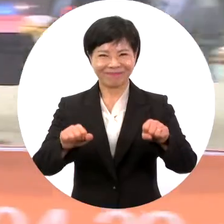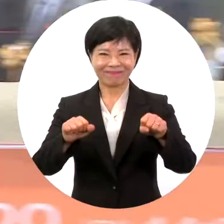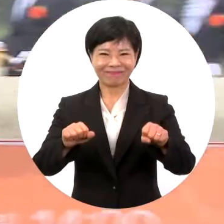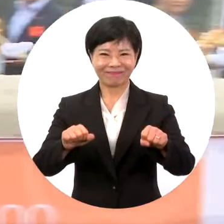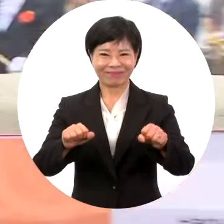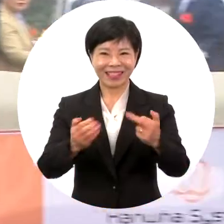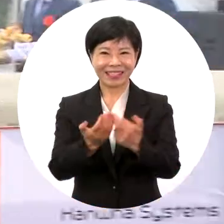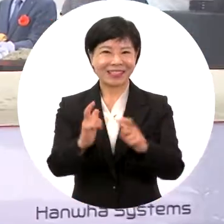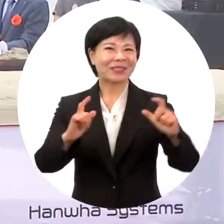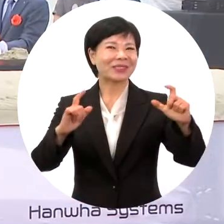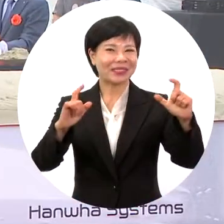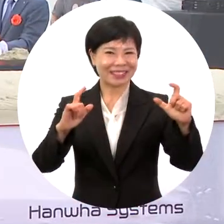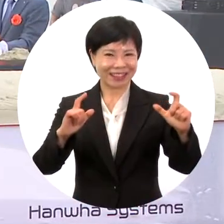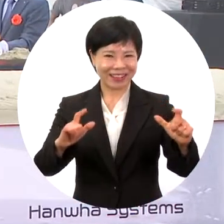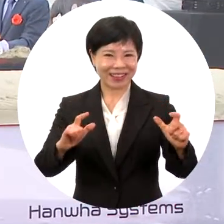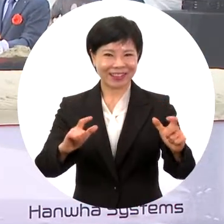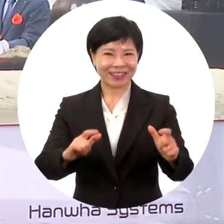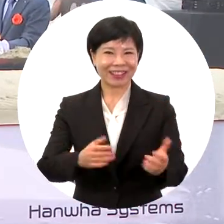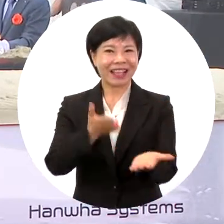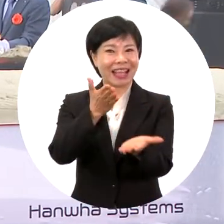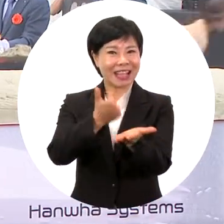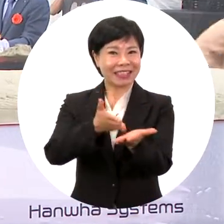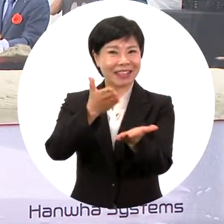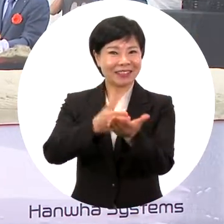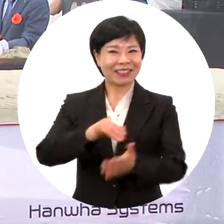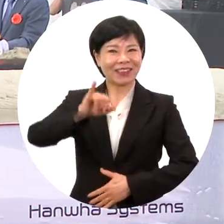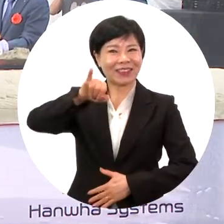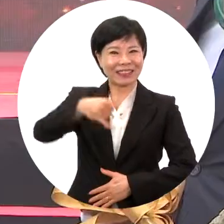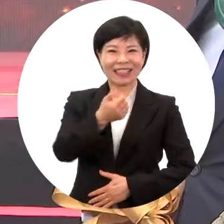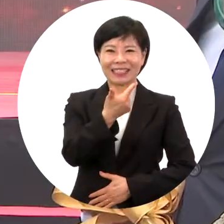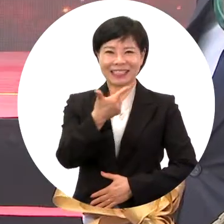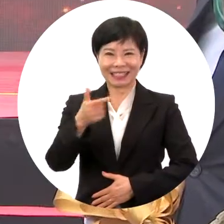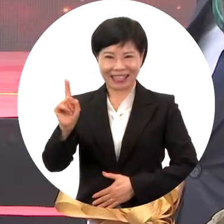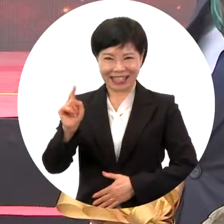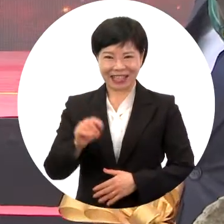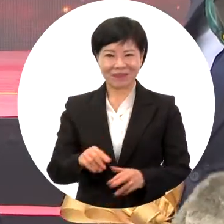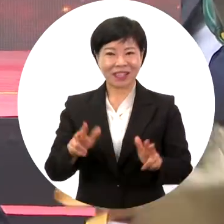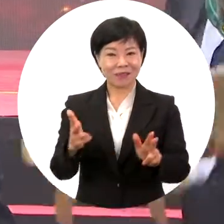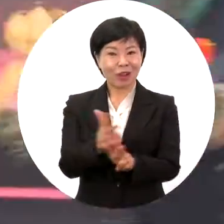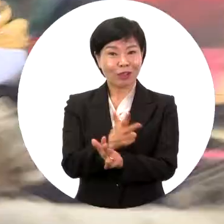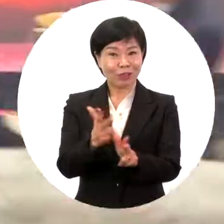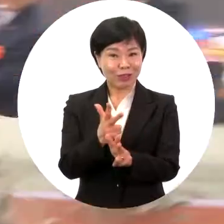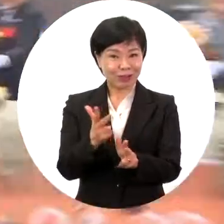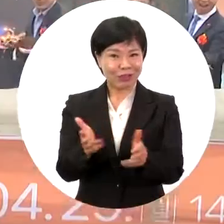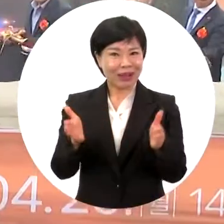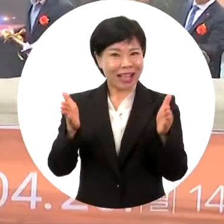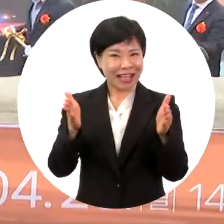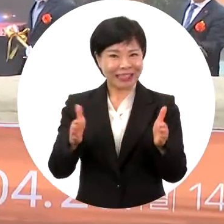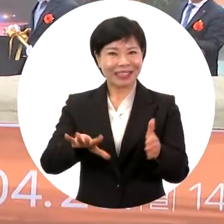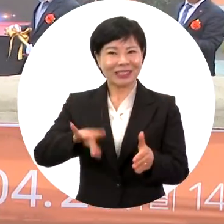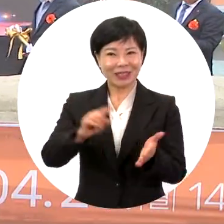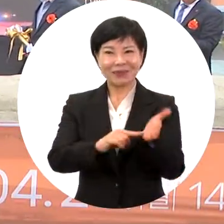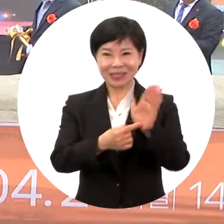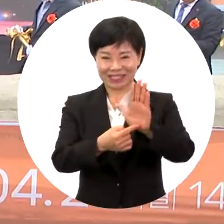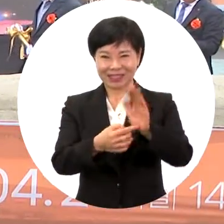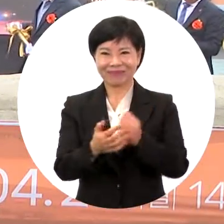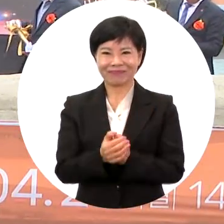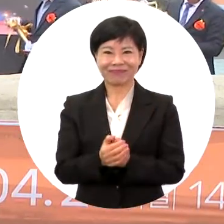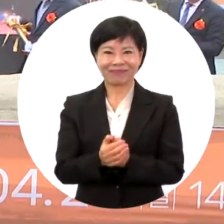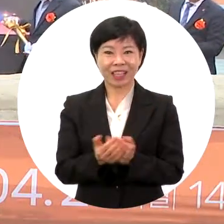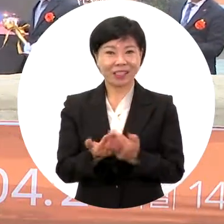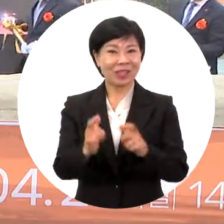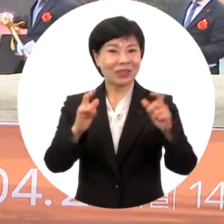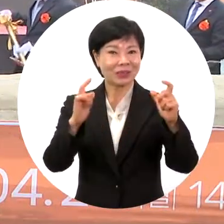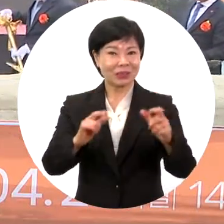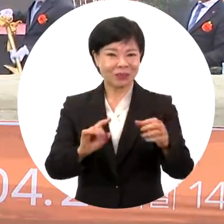안녕하세요. 제주특별자치도 AI 아나운서 제이나입니다. 이번 주 위클리 제주 첫 소식입니다.